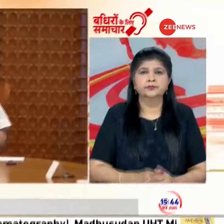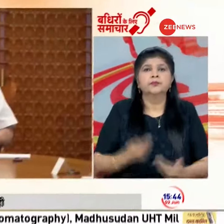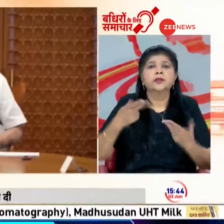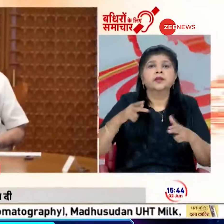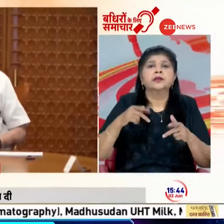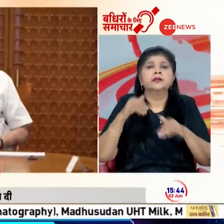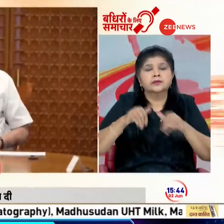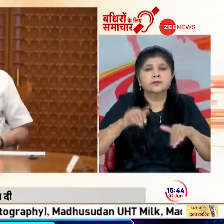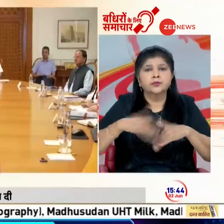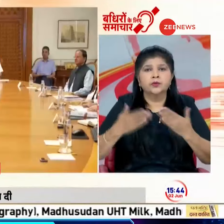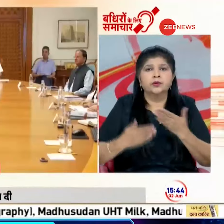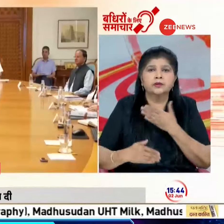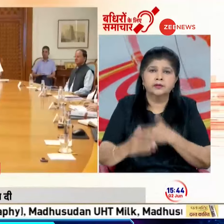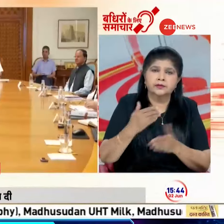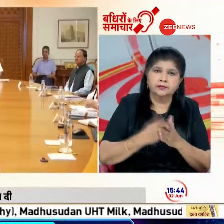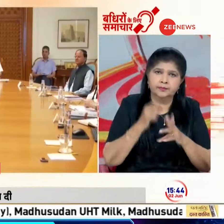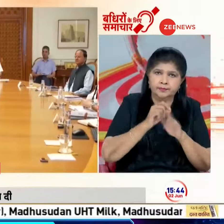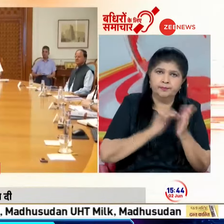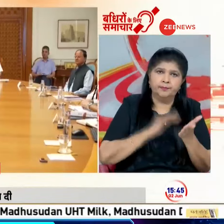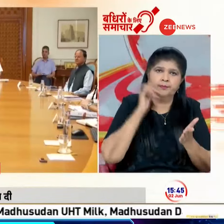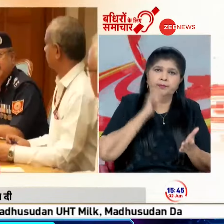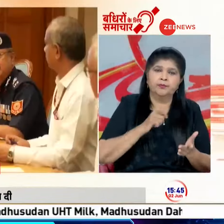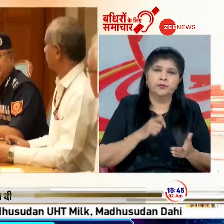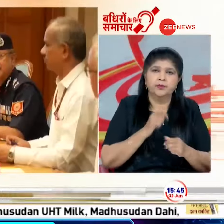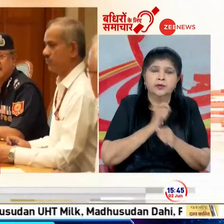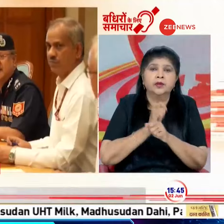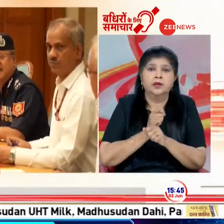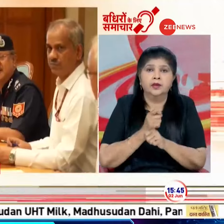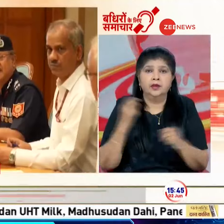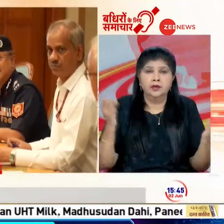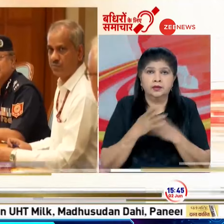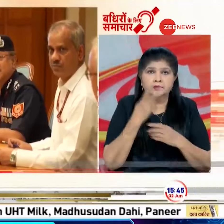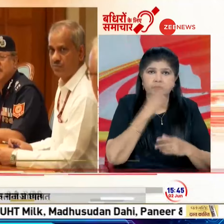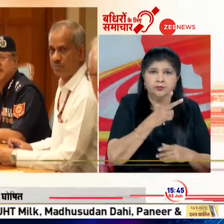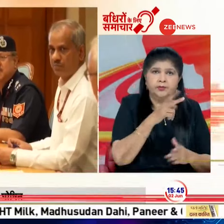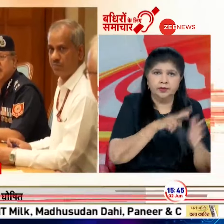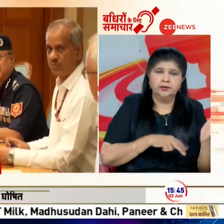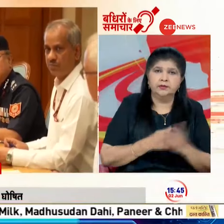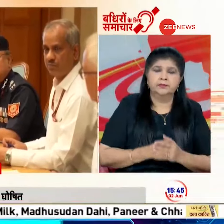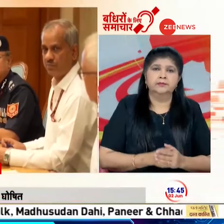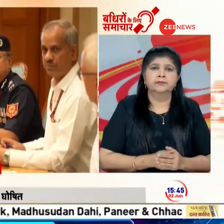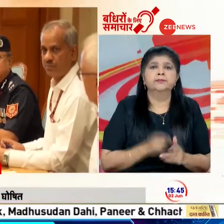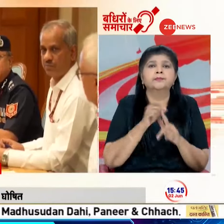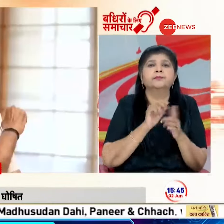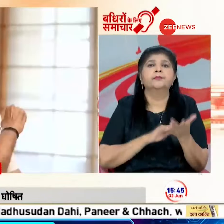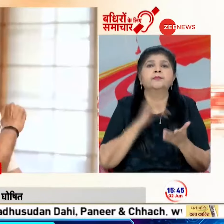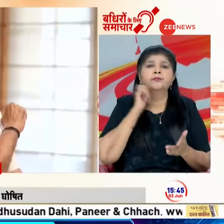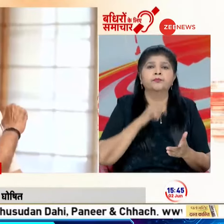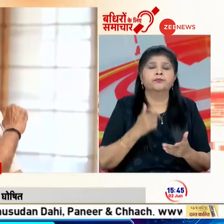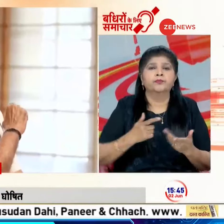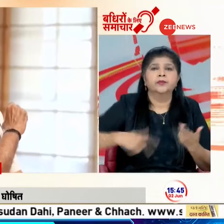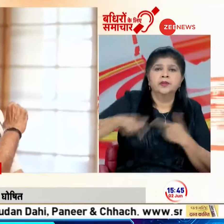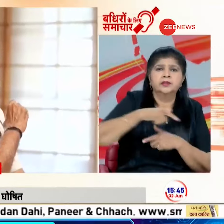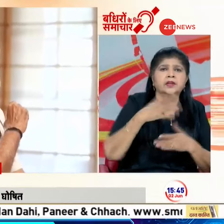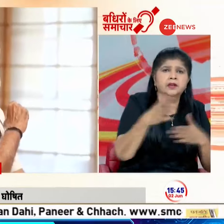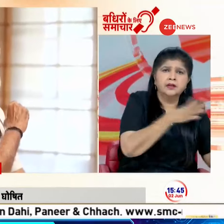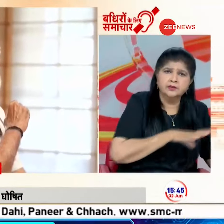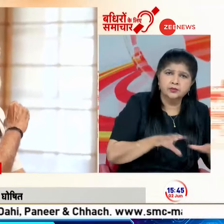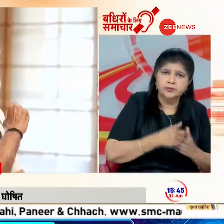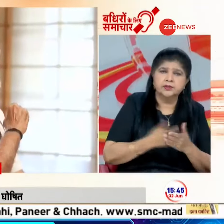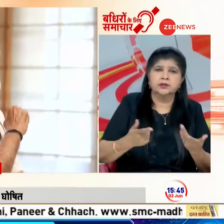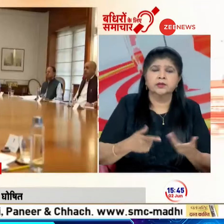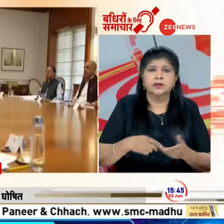लोकसभा चुनाव के एग्जिट पोल आने के बाद प्रधानमंत्री नरेंद्र मोदी एक्शन मोड में आ गए हैं। पीएम मोदी ने देश के